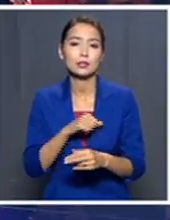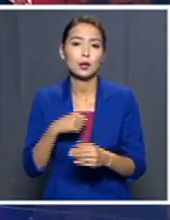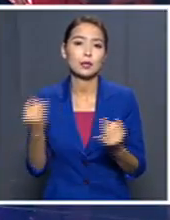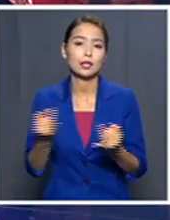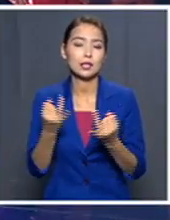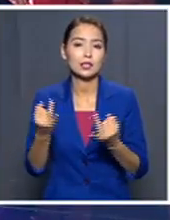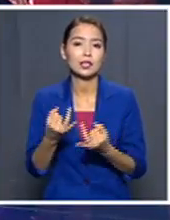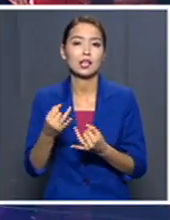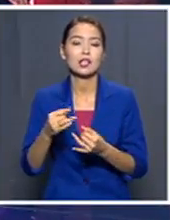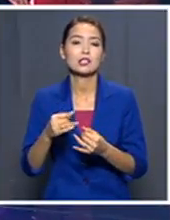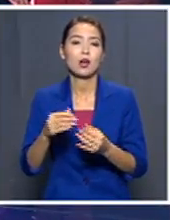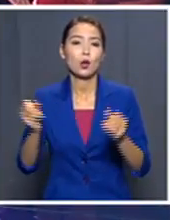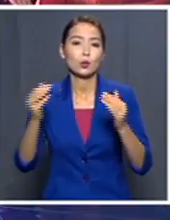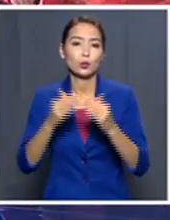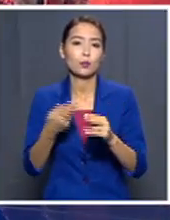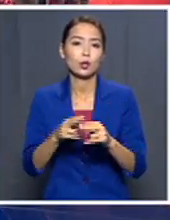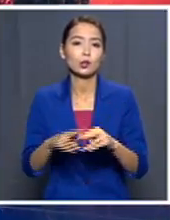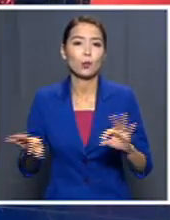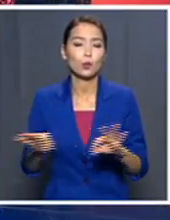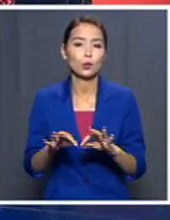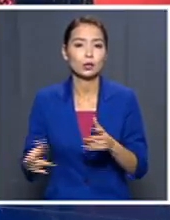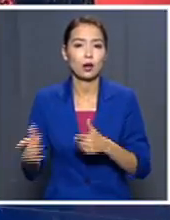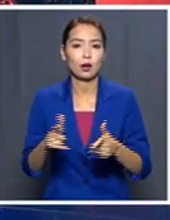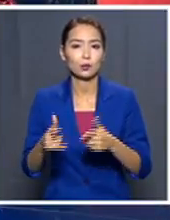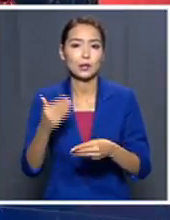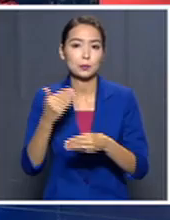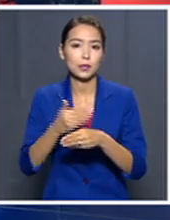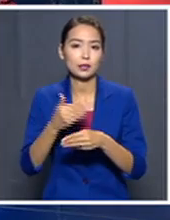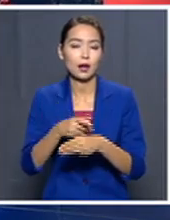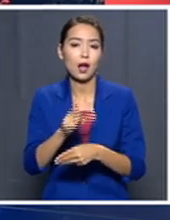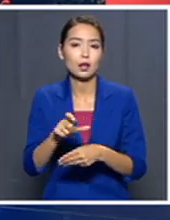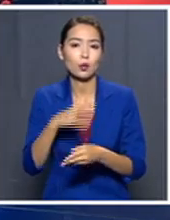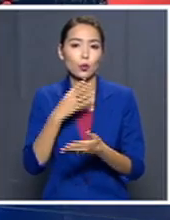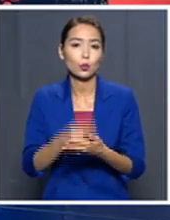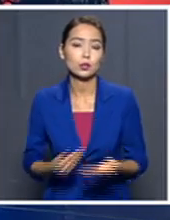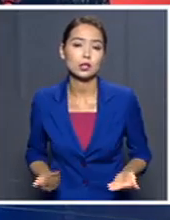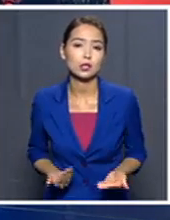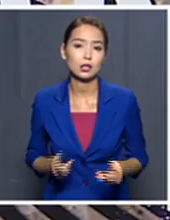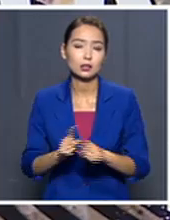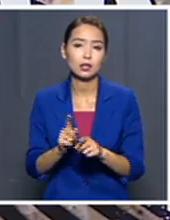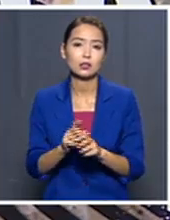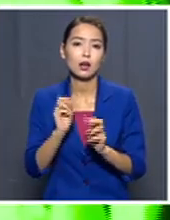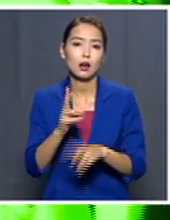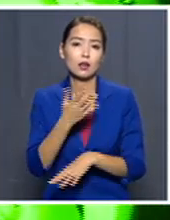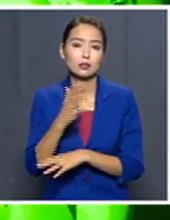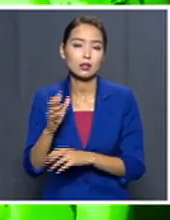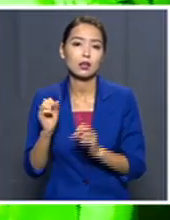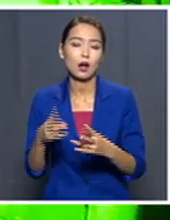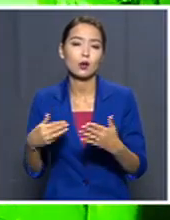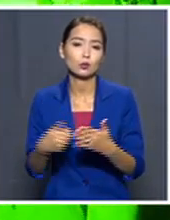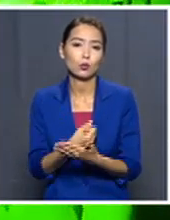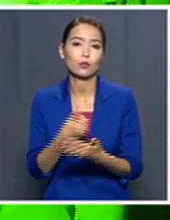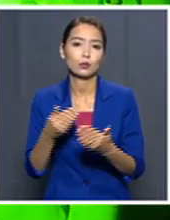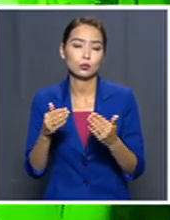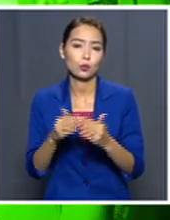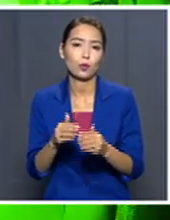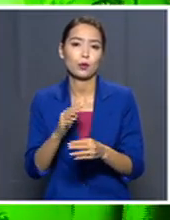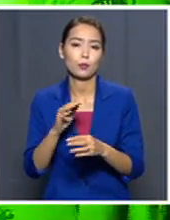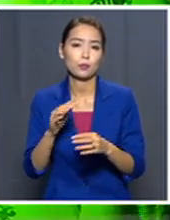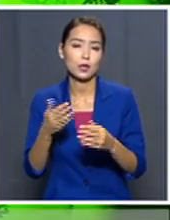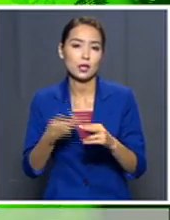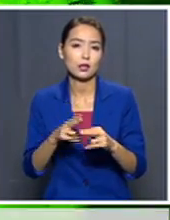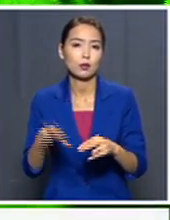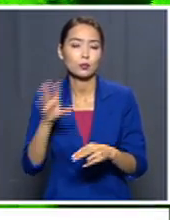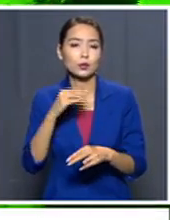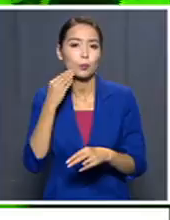шаңырақ эксперименталды музыкалық қойылымын сахналады. Спектакль адам өмірінің тал бесіктен жер бесікке дейінгі сәттерін қазақтың